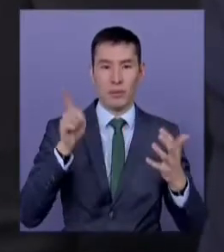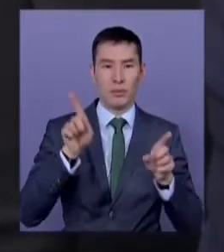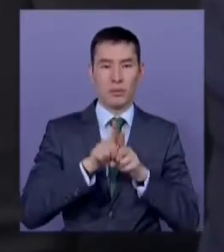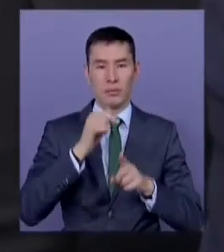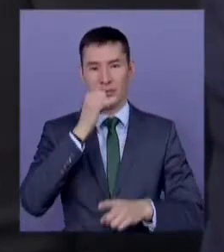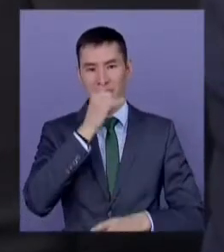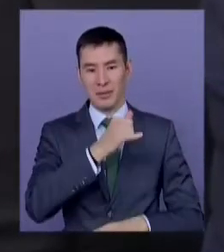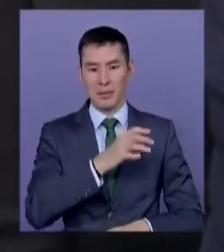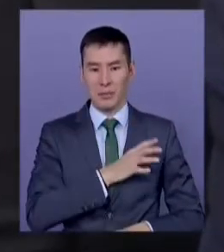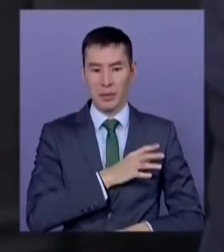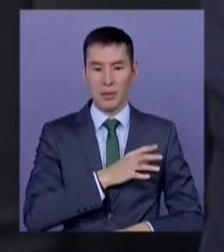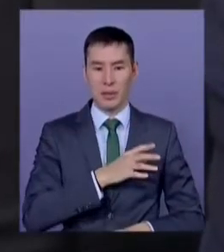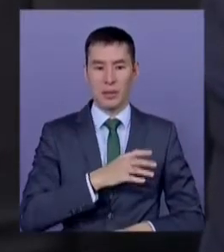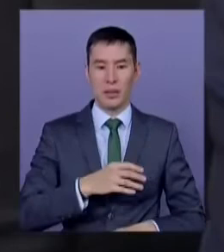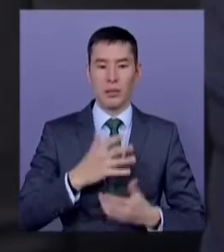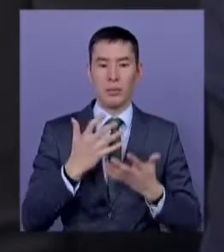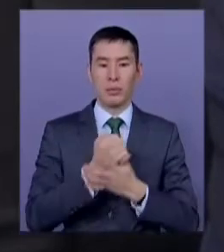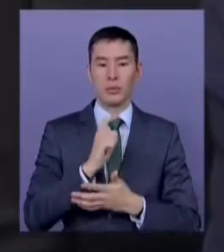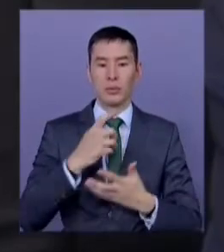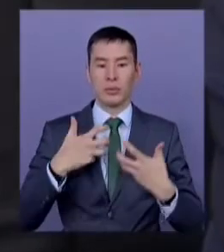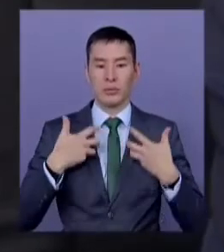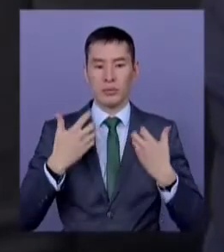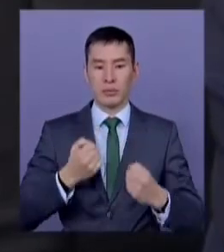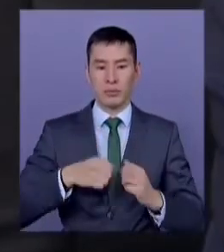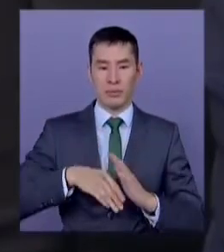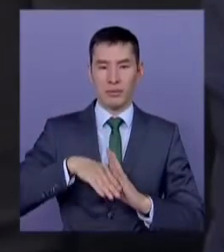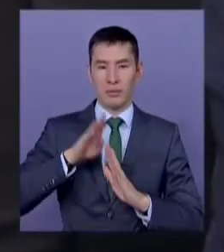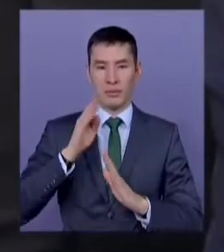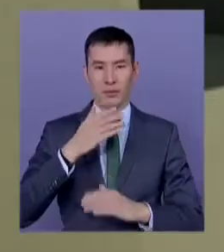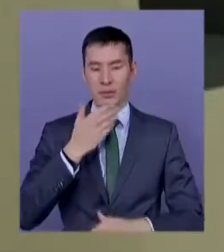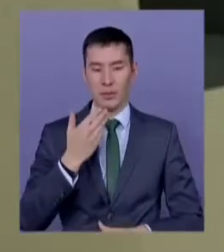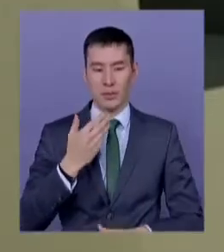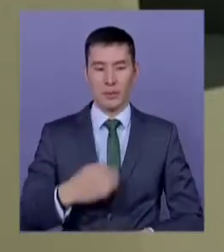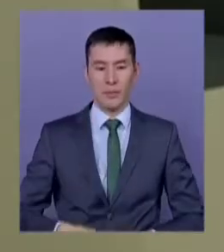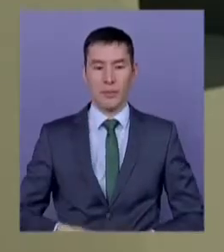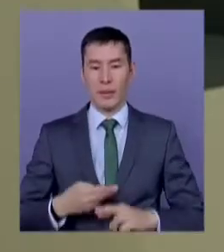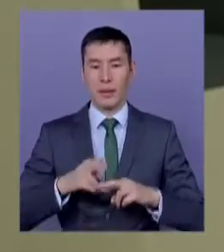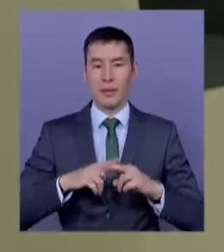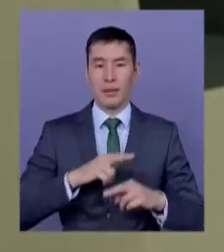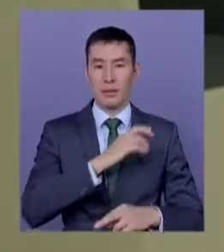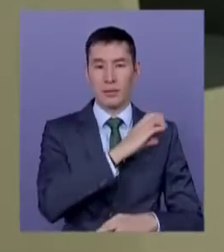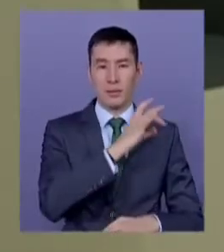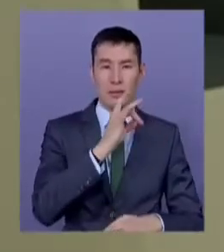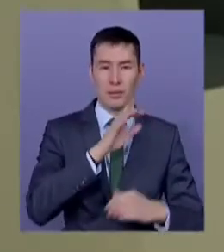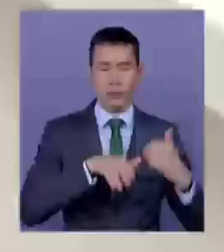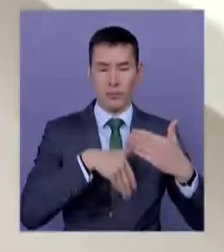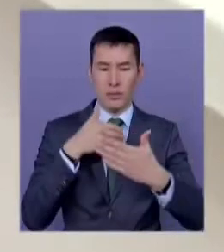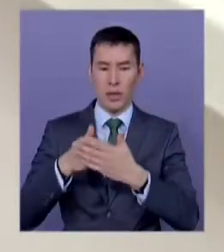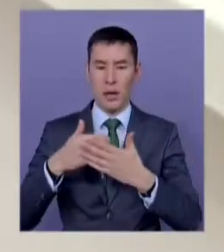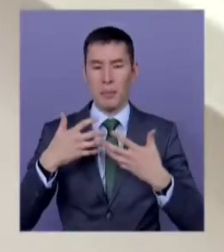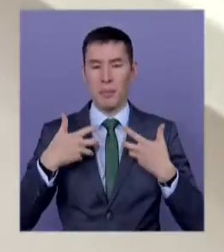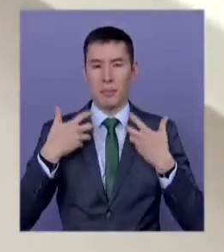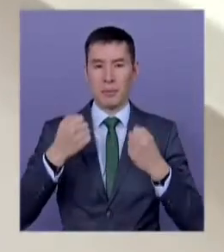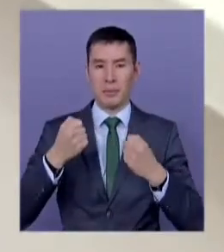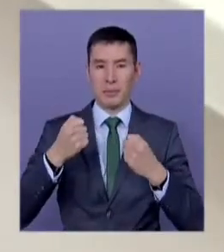Осы мәселе жетілмей біздің денсаулығымыз еш уақытта жақсы болмайды. Бұл өзекті екендігі белгілі. Кеңес заманынан мұра ретінде қалған ауруханалар